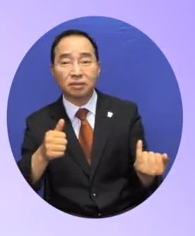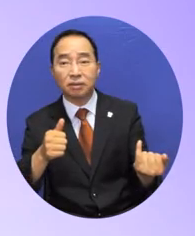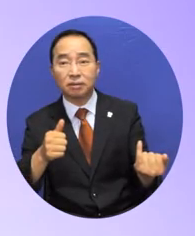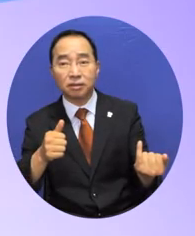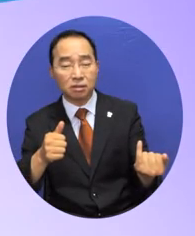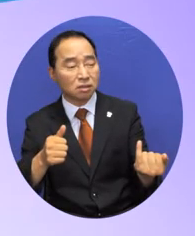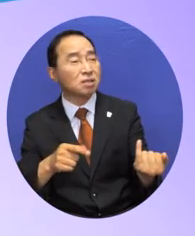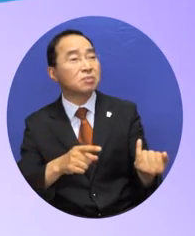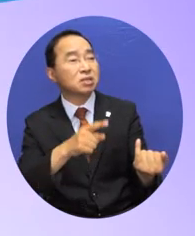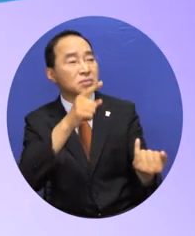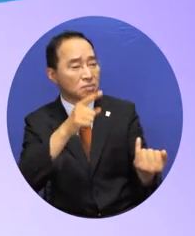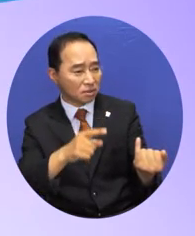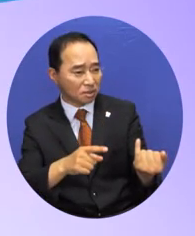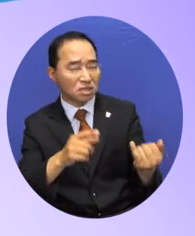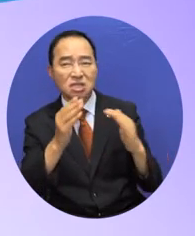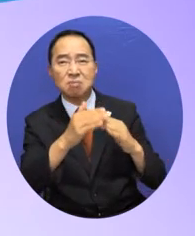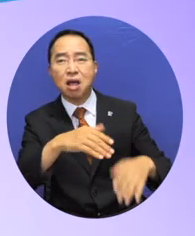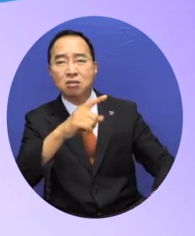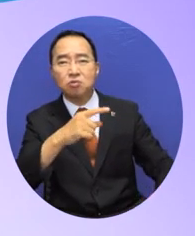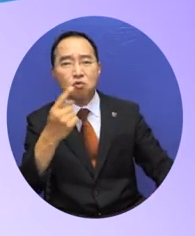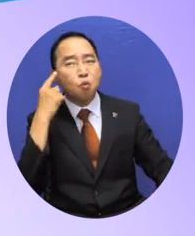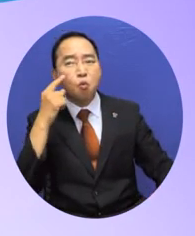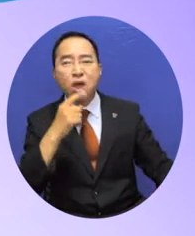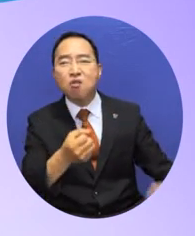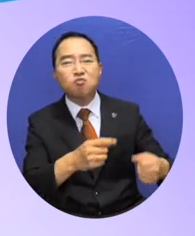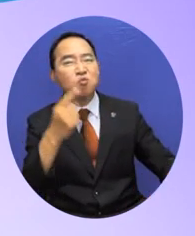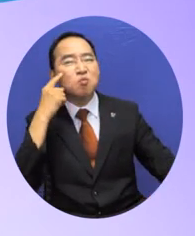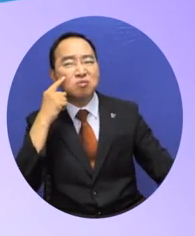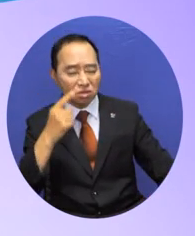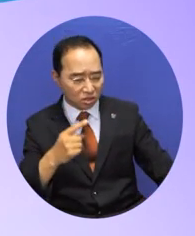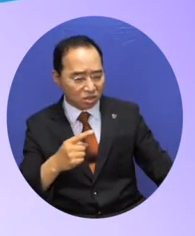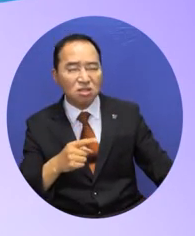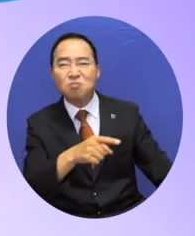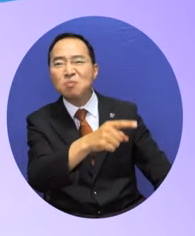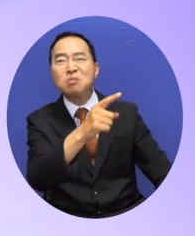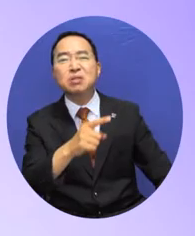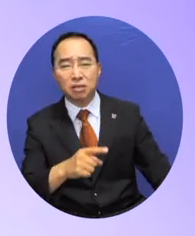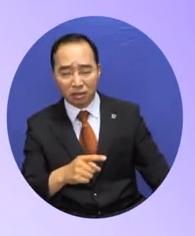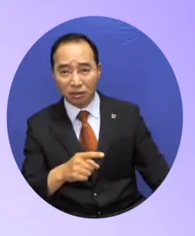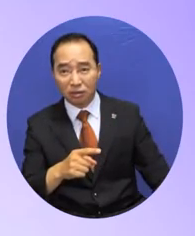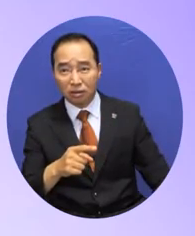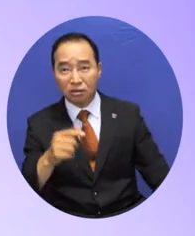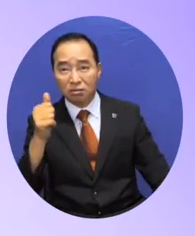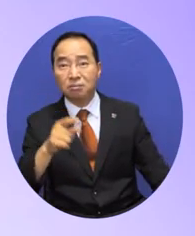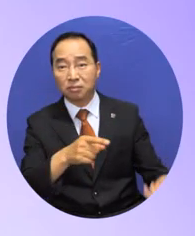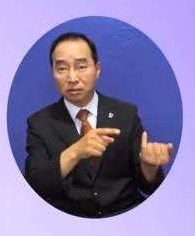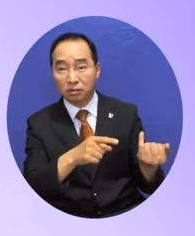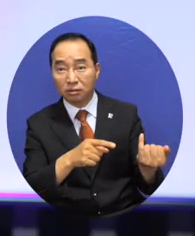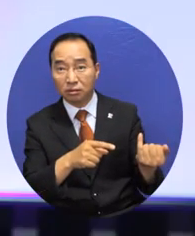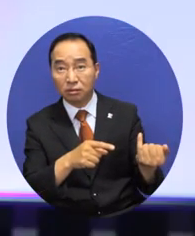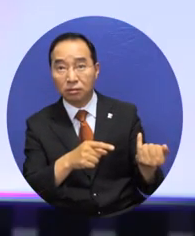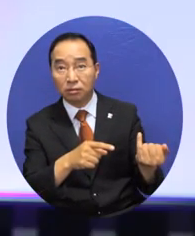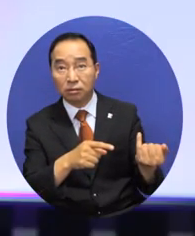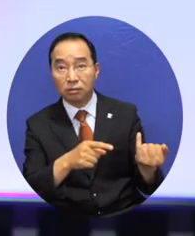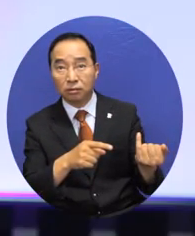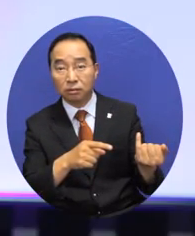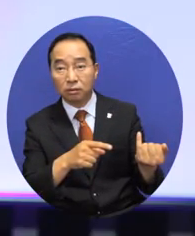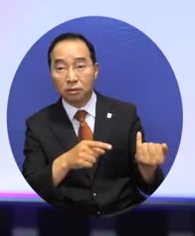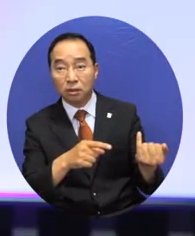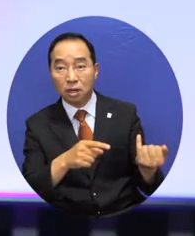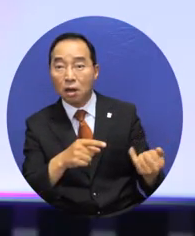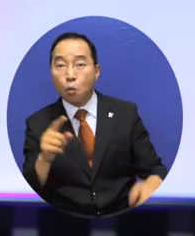그래요? 아, 아줌마 집에 가서 애나 보지 왜 거리에 나와서 이렇게 접촉사고를 일으키냐? 이렇게 말합니다. 그렇게 말을 할